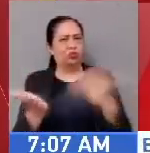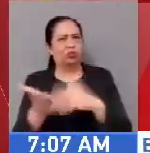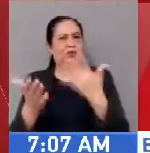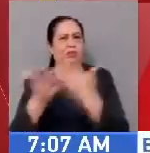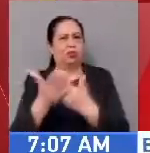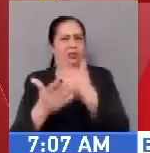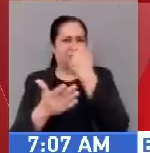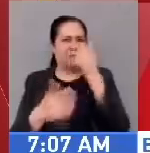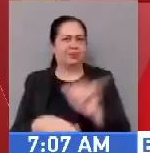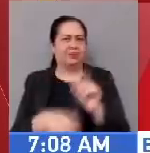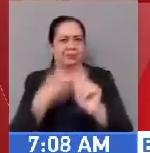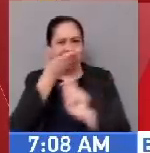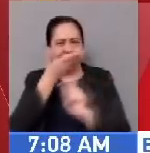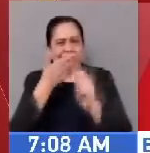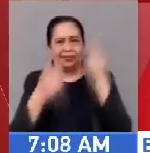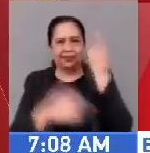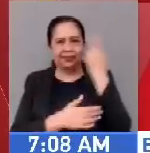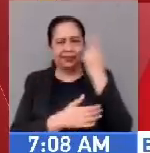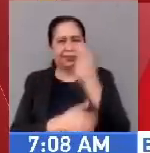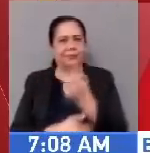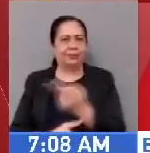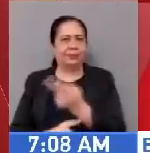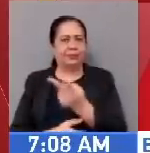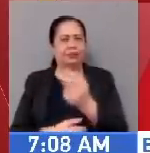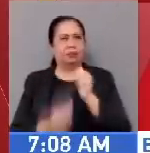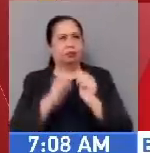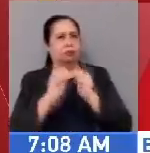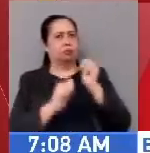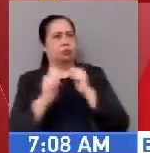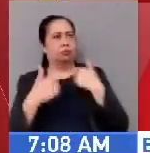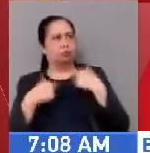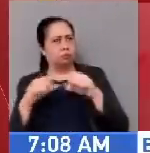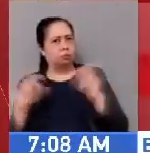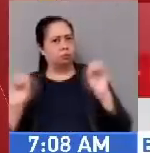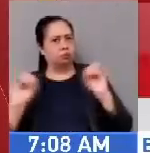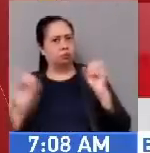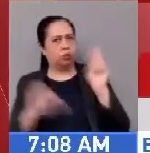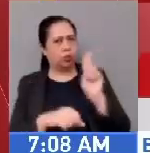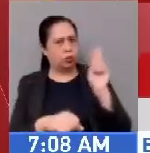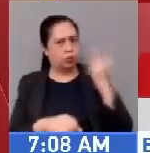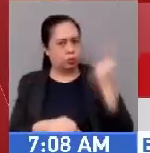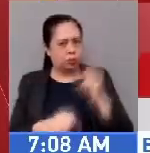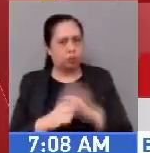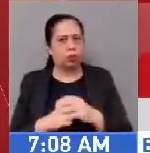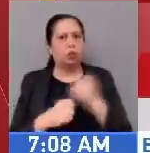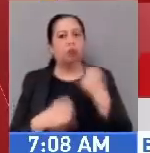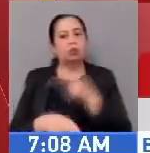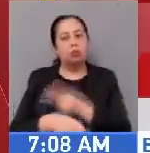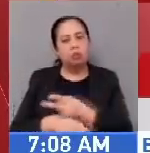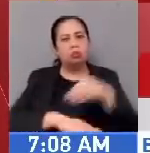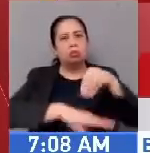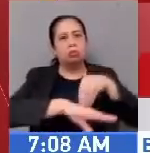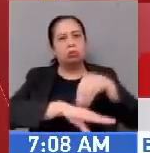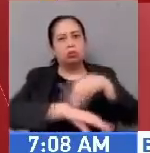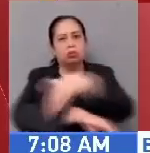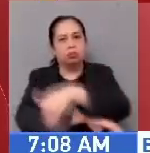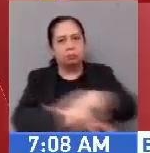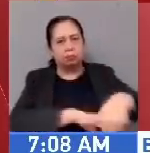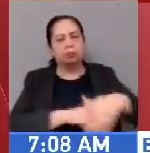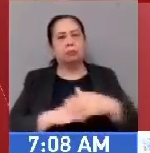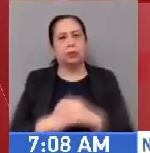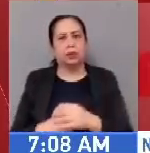Si Miranda at Borinaga, itinanggi rin nilang nagbebenta sila. Gusto nyo nagbabantay akong tindahan sa gabi. Tatricycle lang